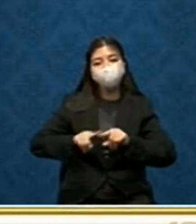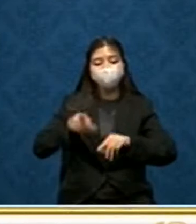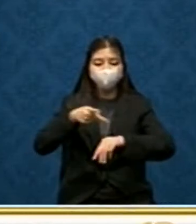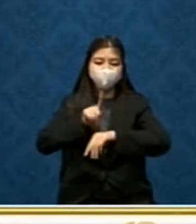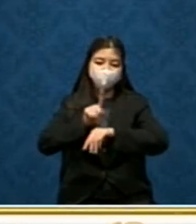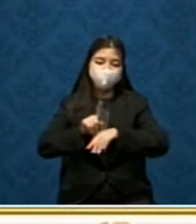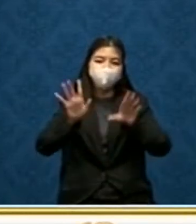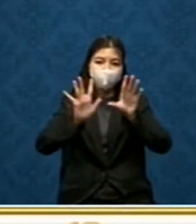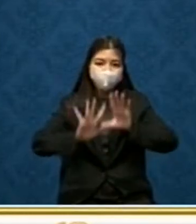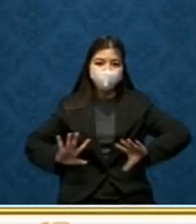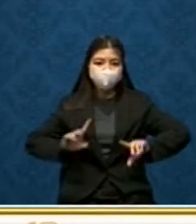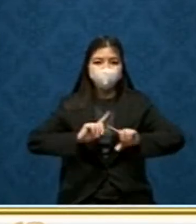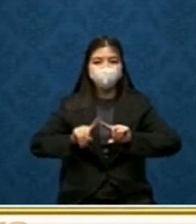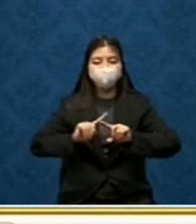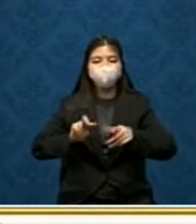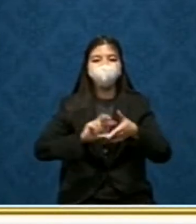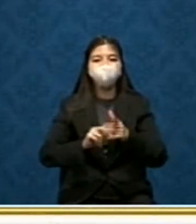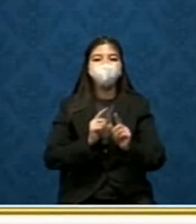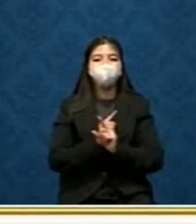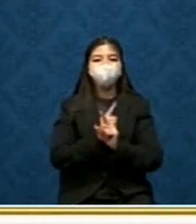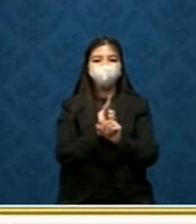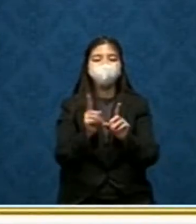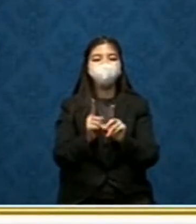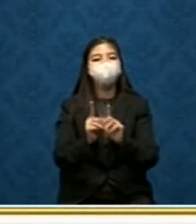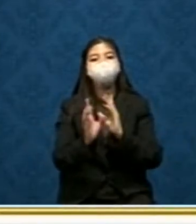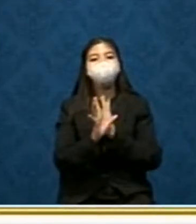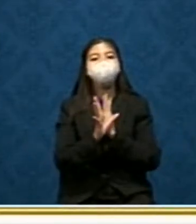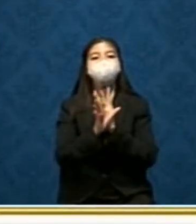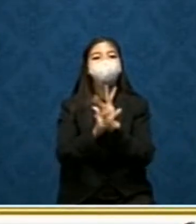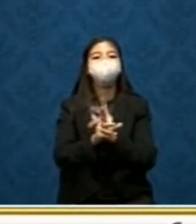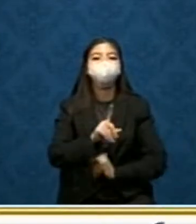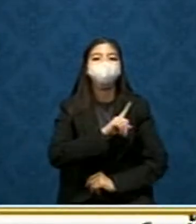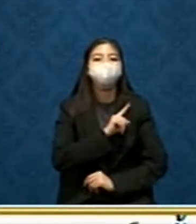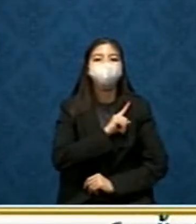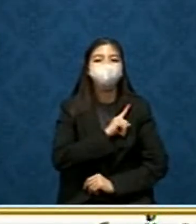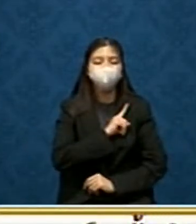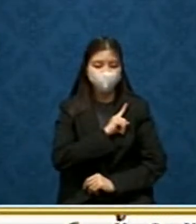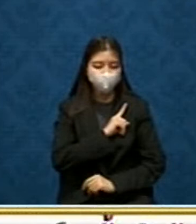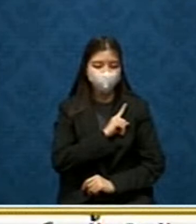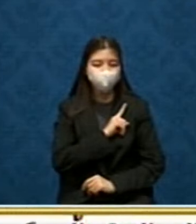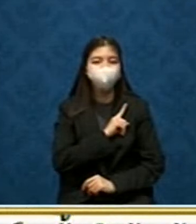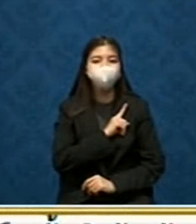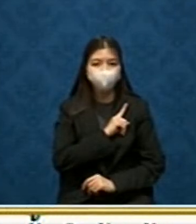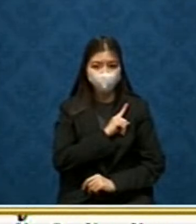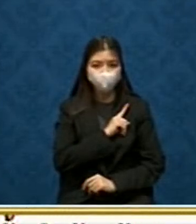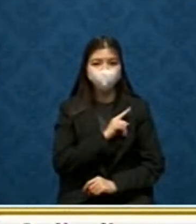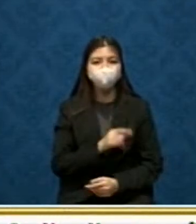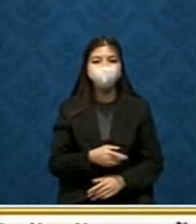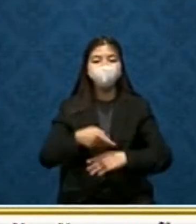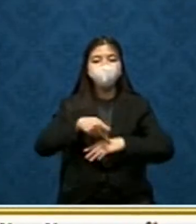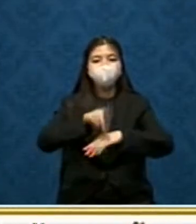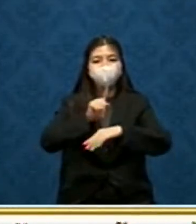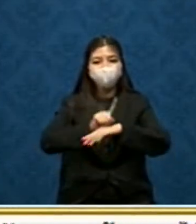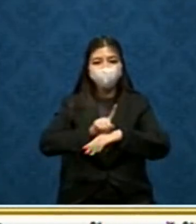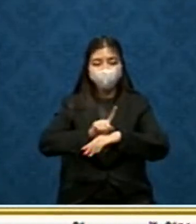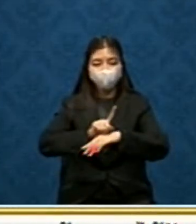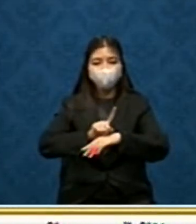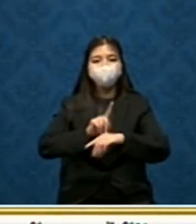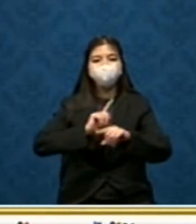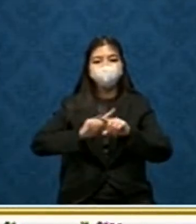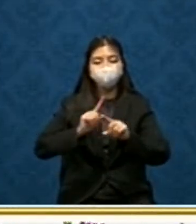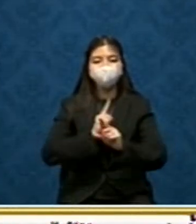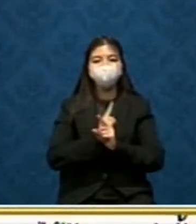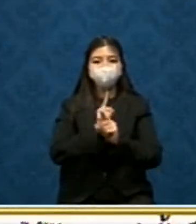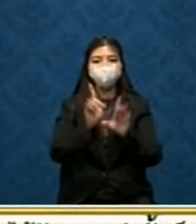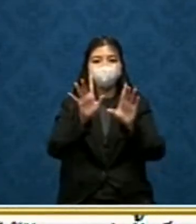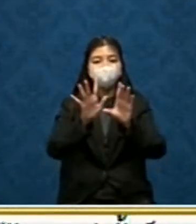มัเป็ไปตามคิมมนเปไปตามคิวการเป็นประทานหลายกล่มหนึเปปทานคิ